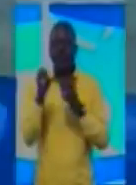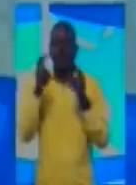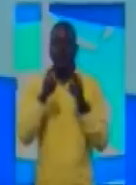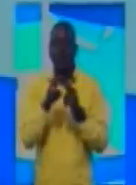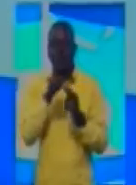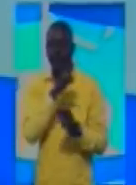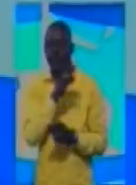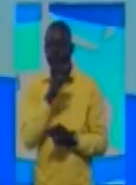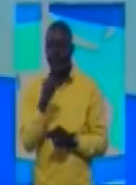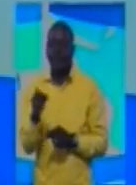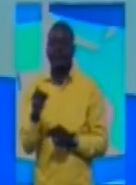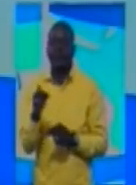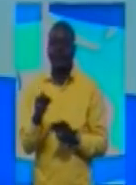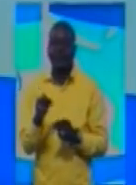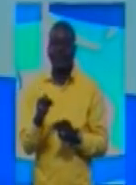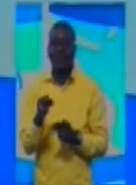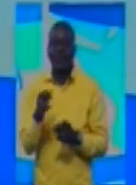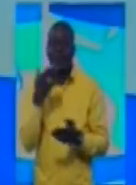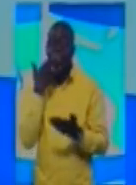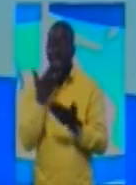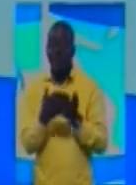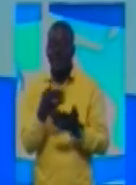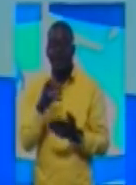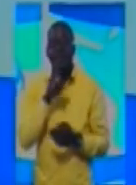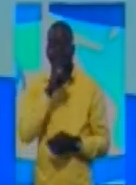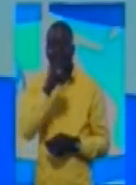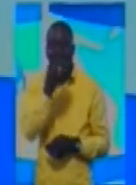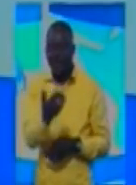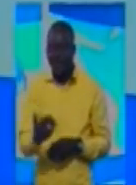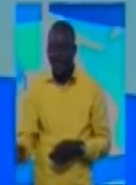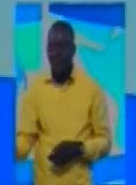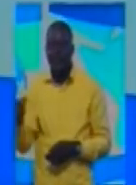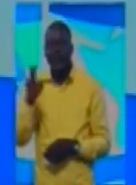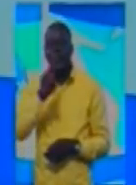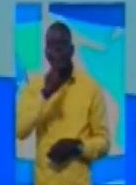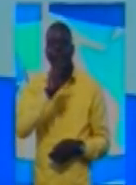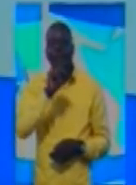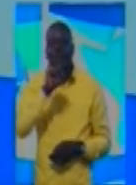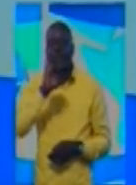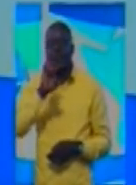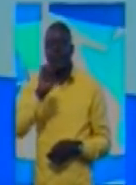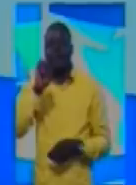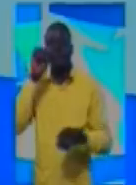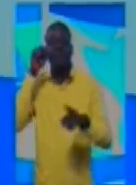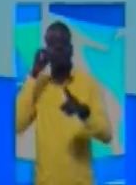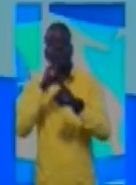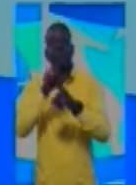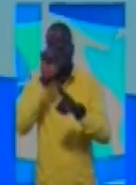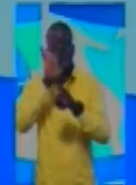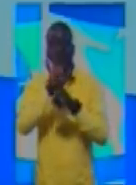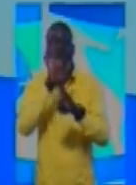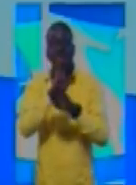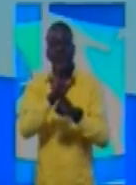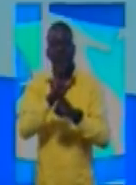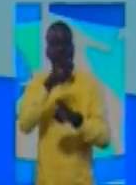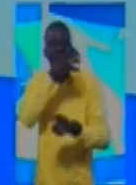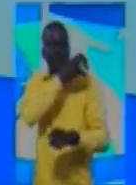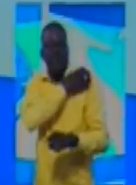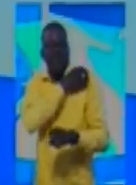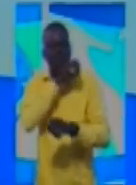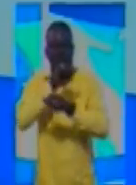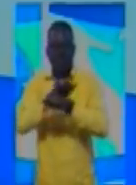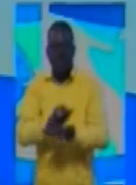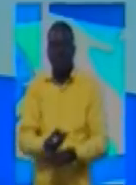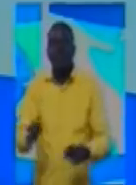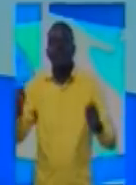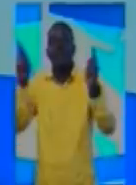Faso. Et pour le bien-être des enfants, l'UNICEF lance une campagne de plaidoyer auprès des chefs coutumiers réunis